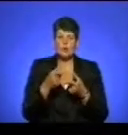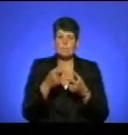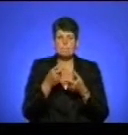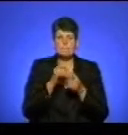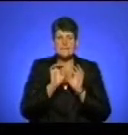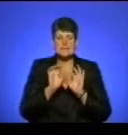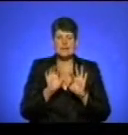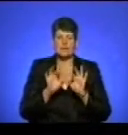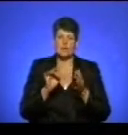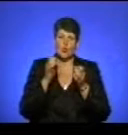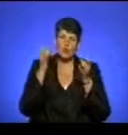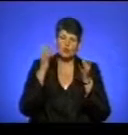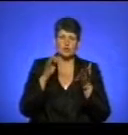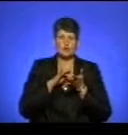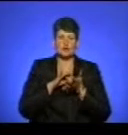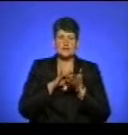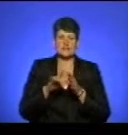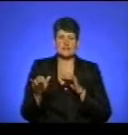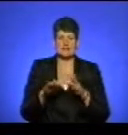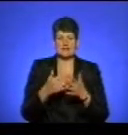пізнавально-освітніх, культурних, туристичних заходів майже